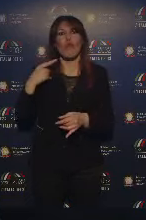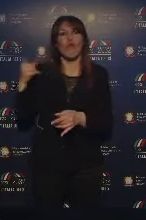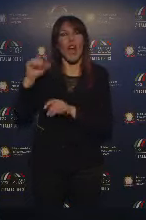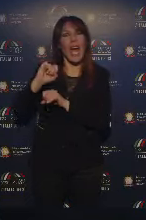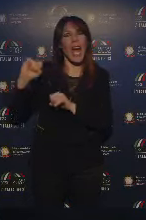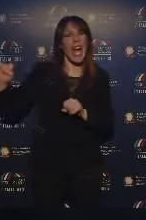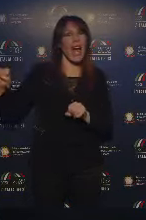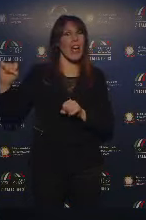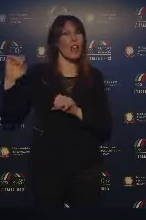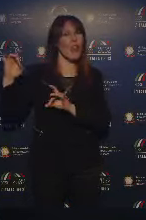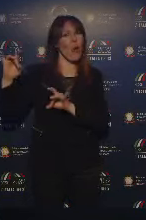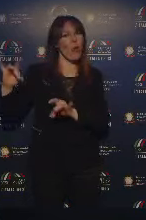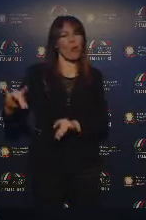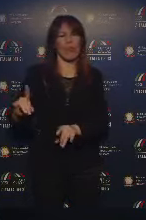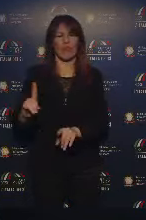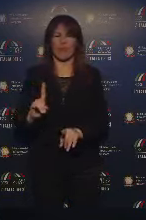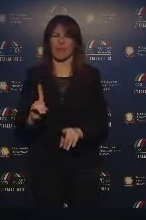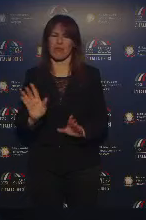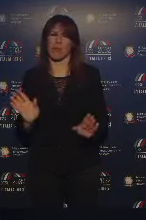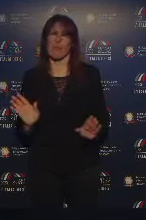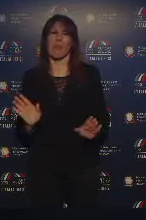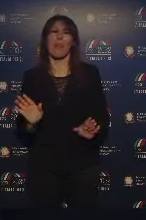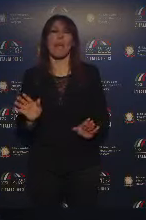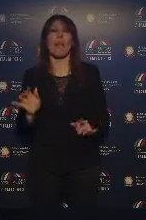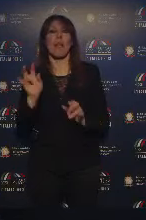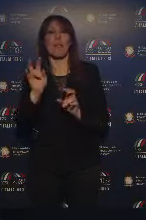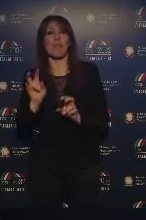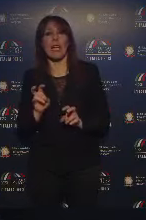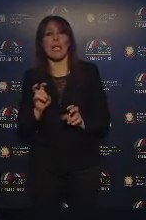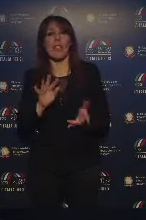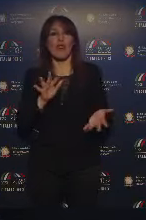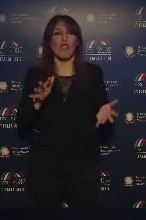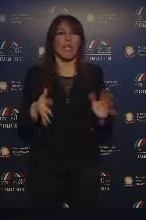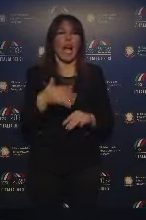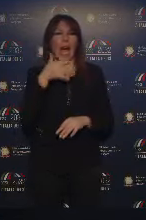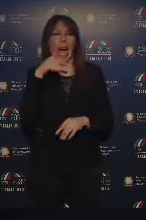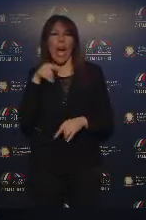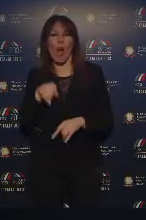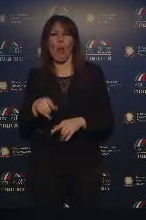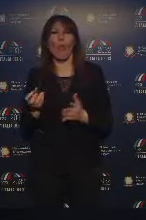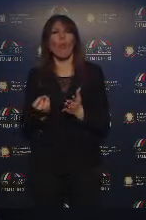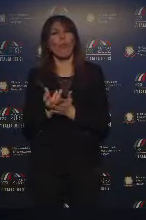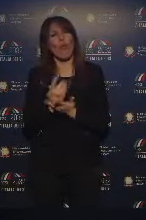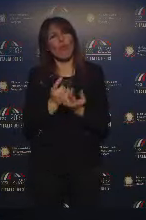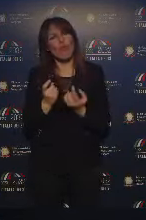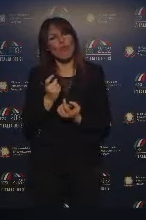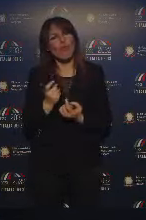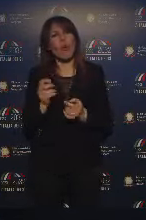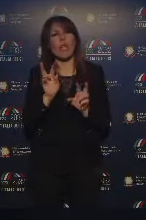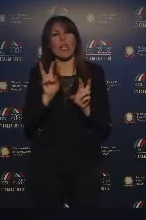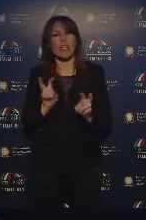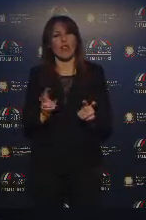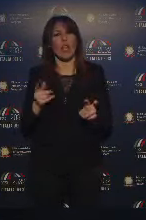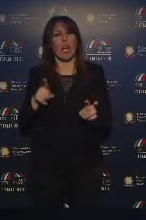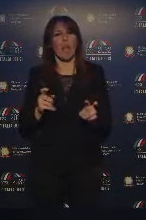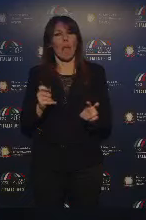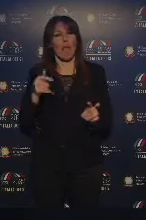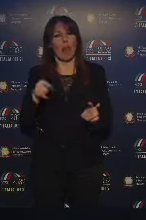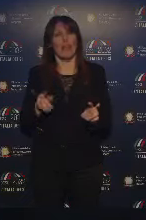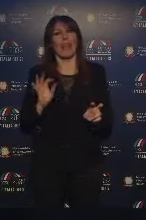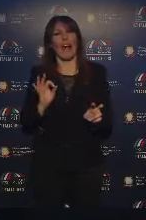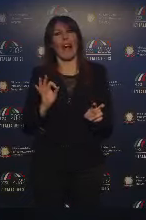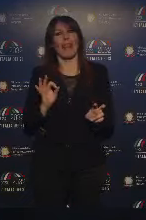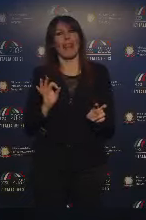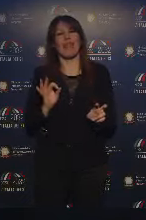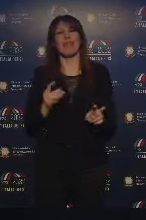per intenderci dall'energia all'acqua che è un'altra fonte di produzione energetica importante